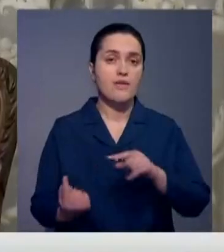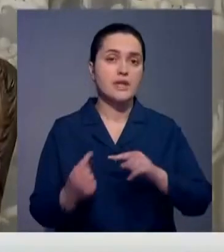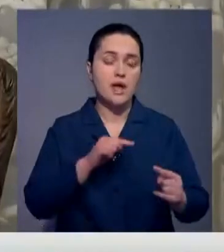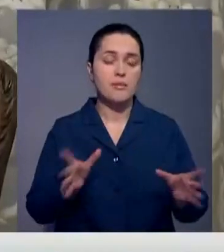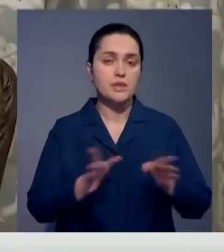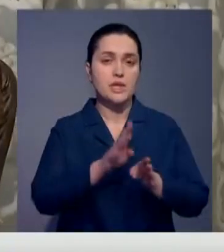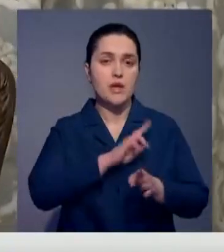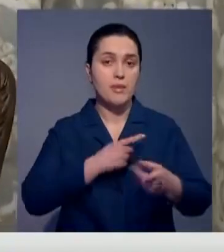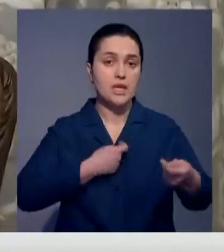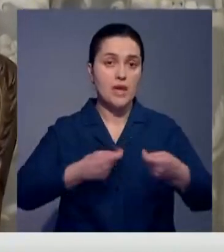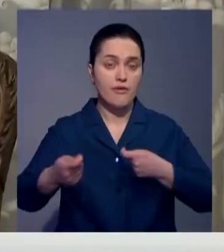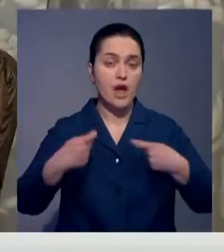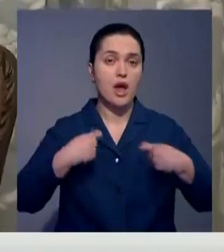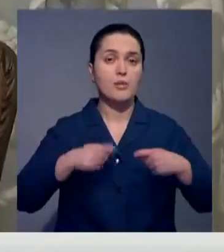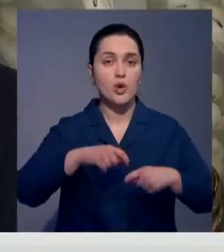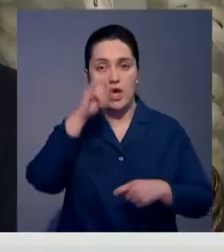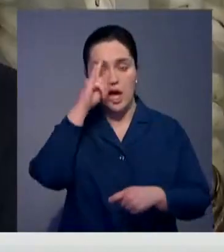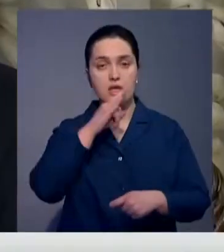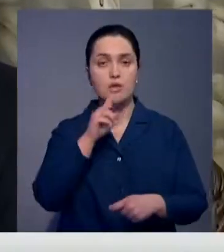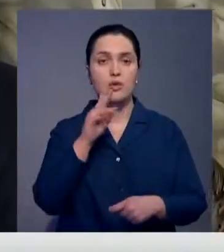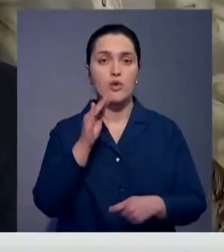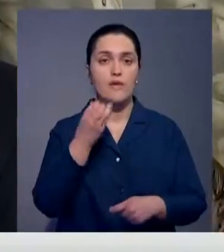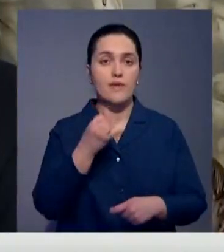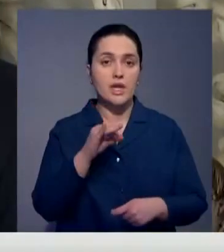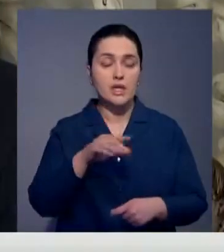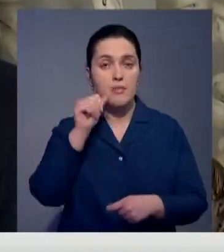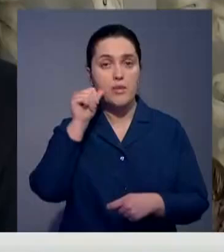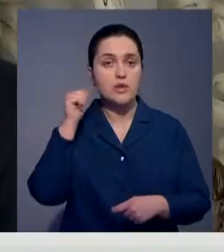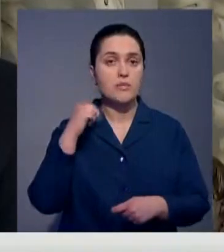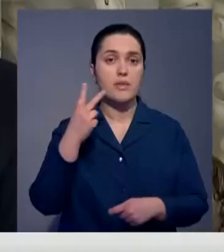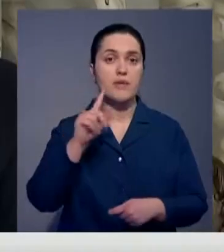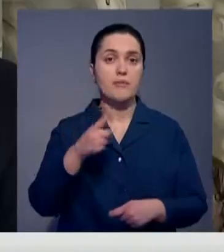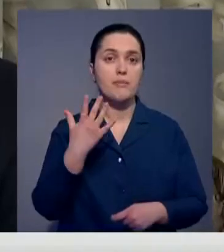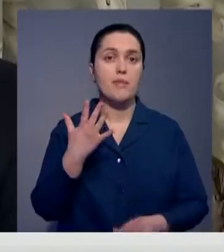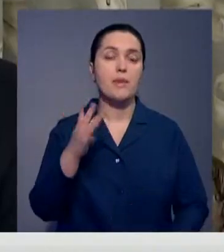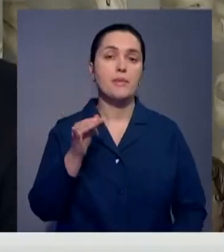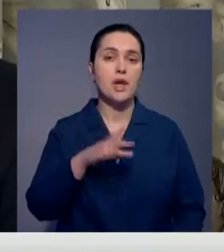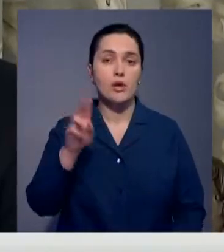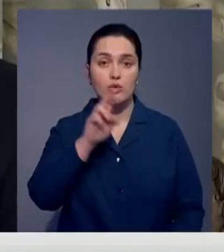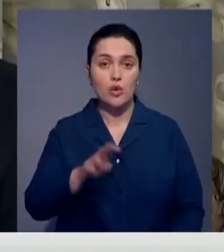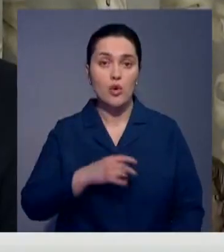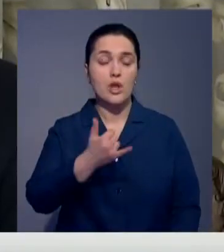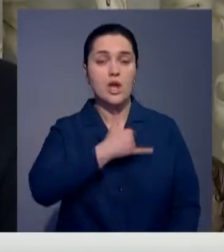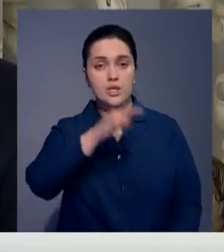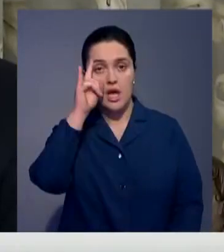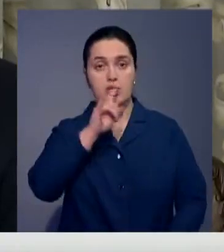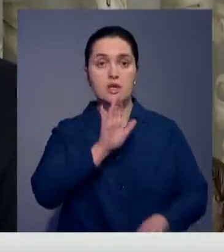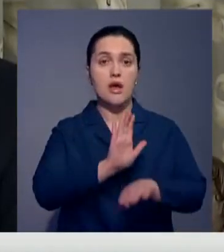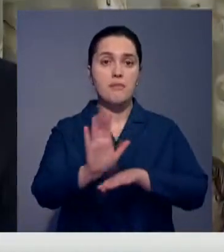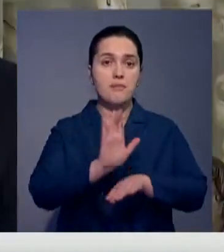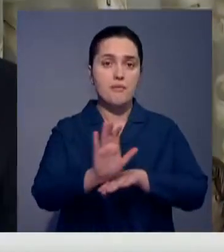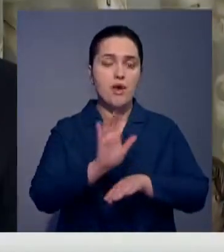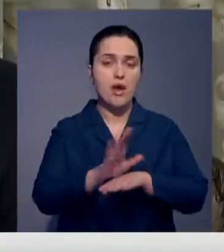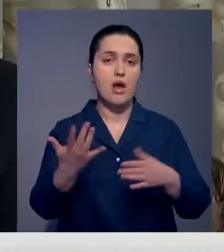товарооборот между казахстаном и кувейтом в прошлом году достиг почти двух с половиной миллиардов долларов наша страна в основном экспортирует продукты